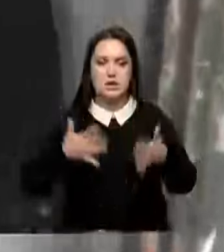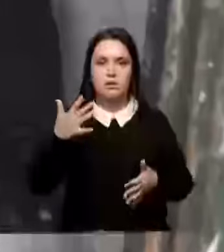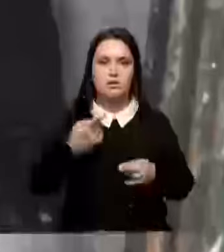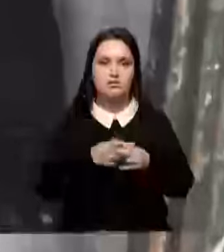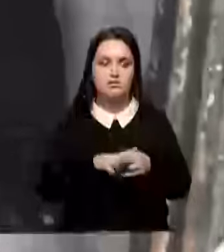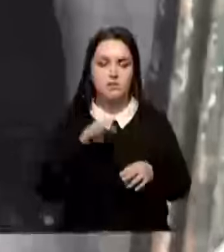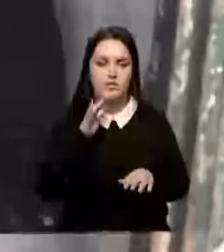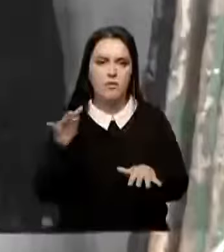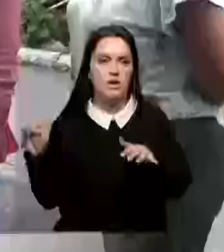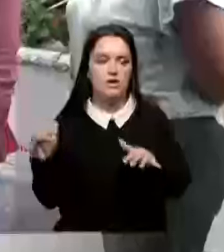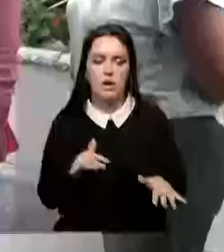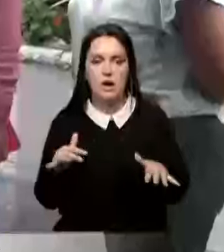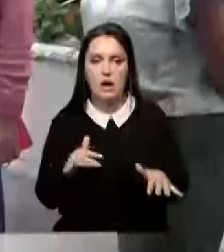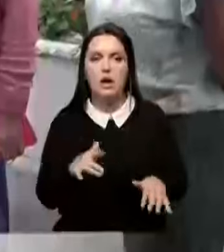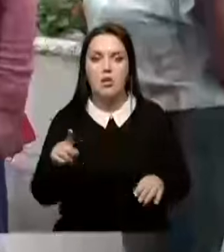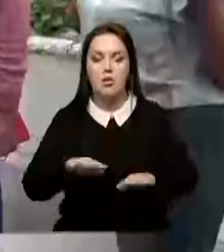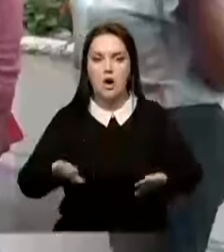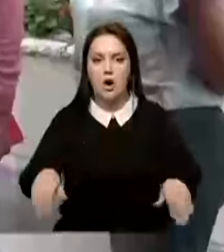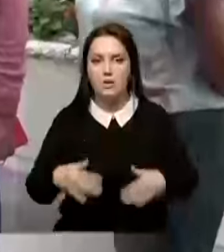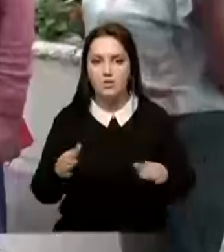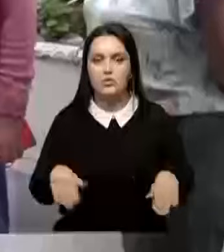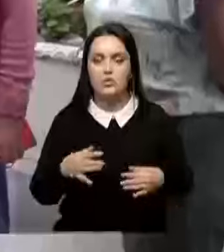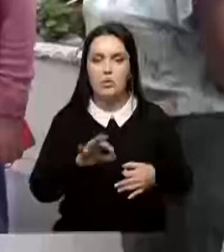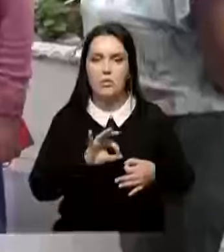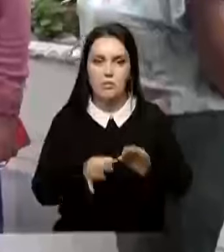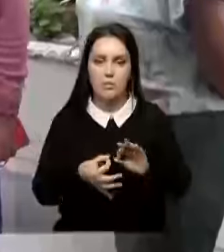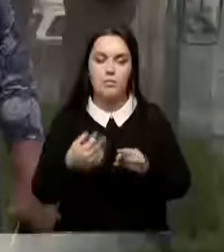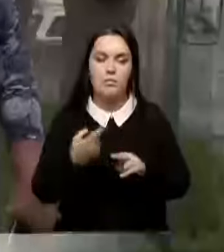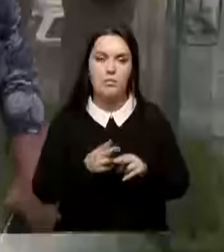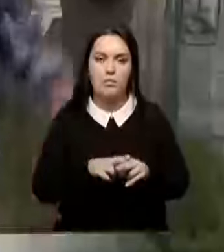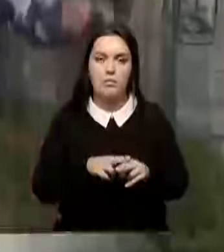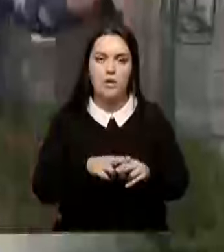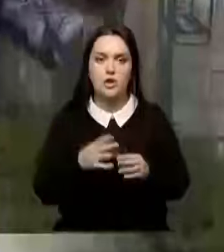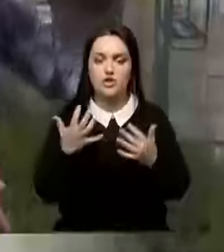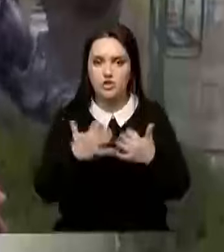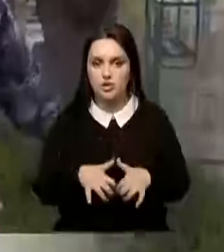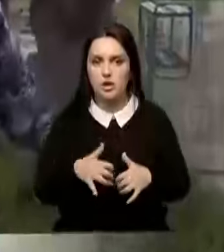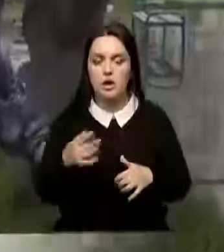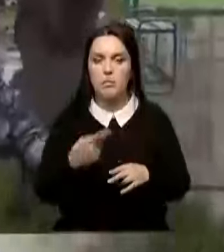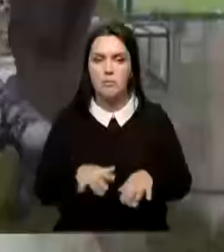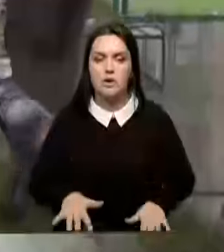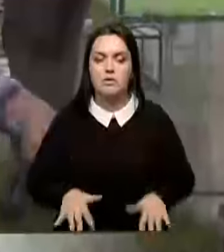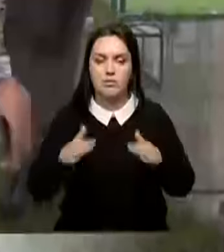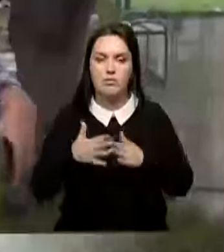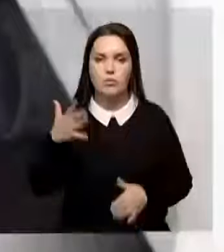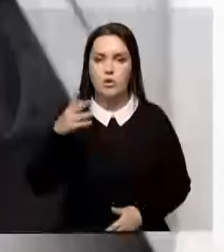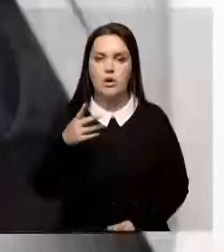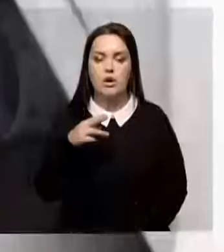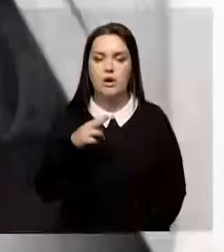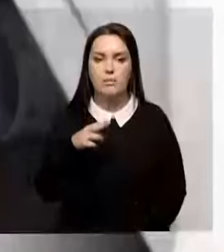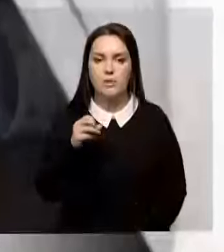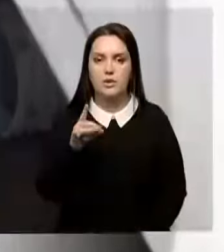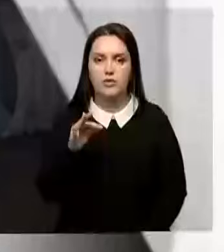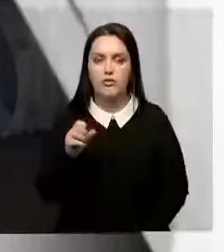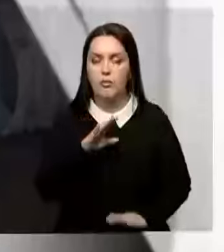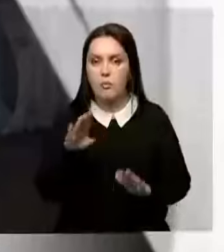себя весь удар стихии. Все дело в отсутствии продуманной системы стока воды, считает жительница подтопленной многоэтажки Людмила Петрова. В